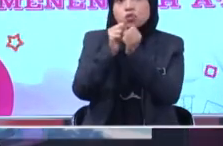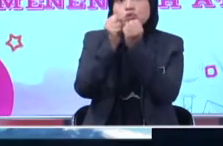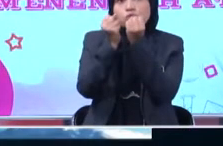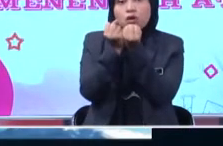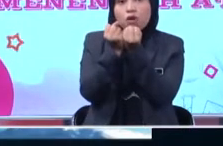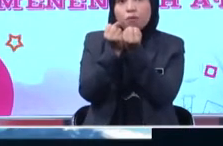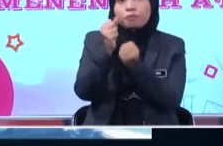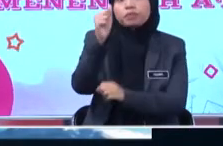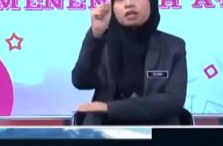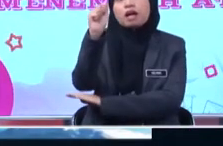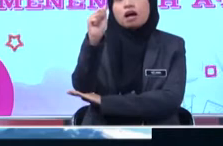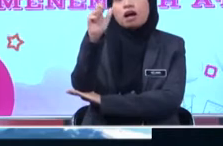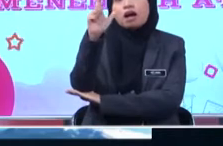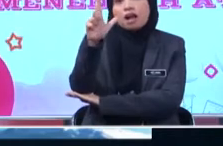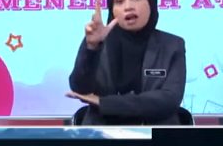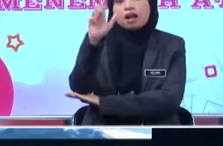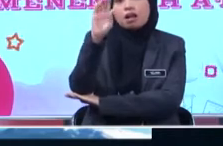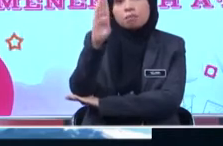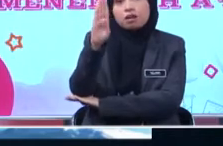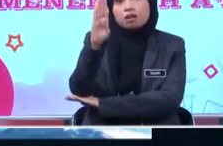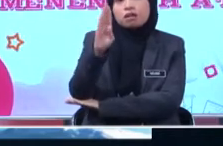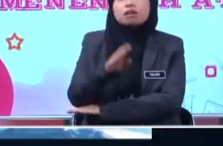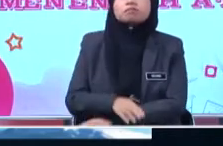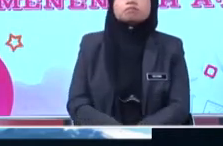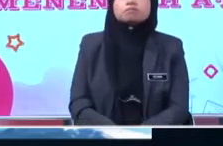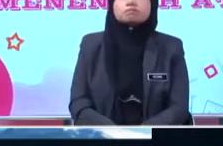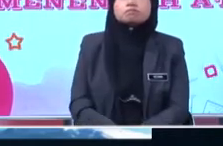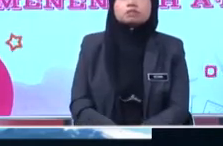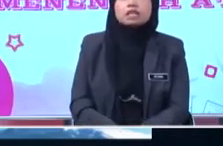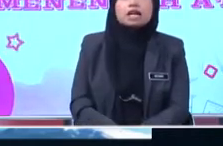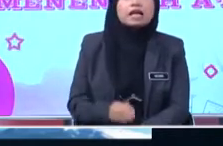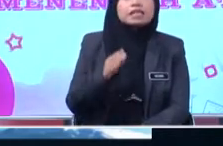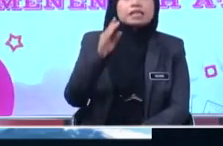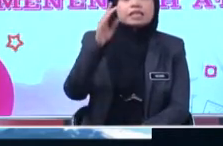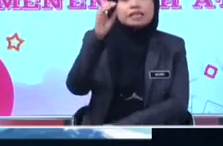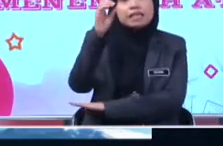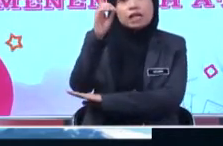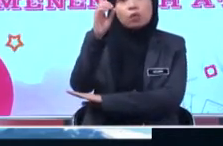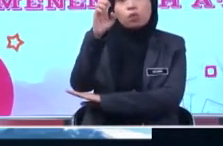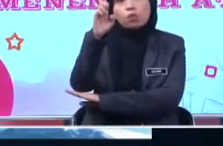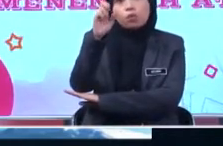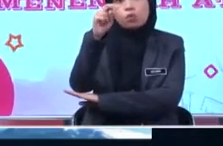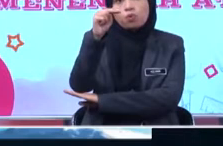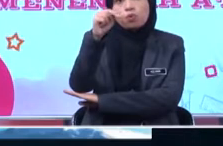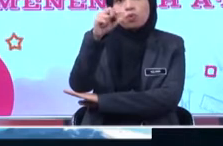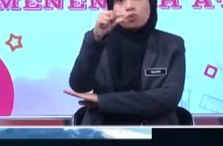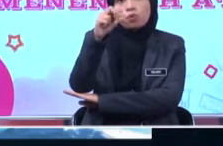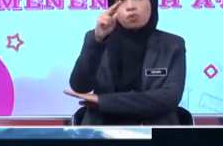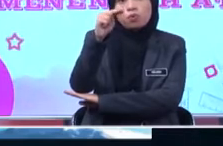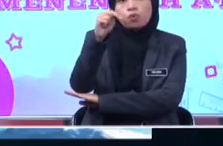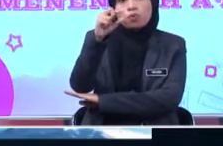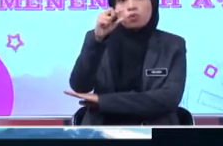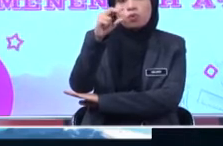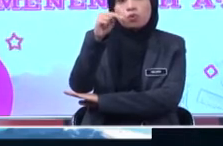WM tubedu Oke dengungkan nun mati bertemu dengan huruf H